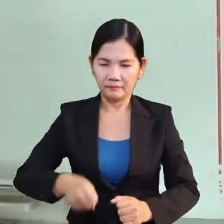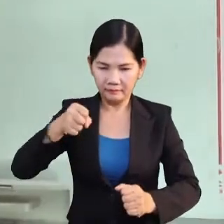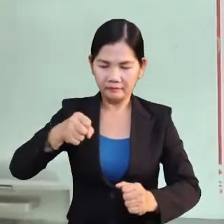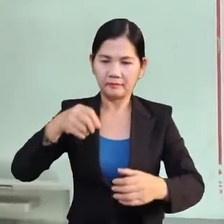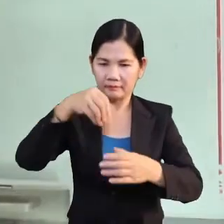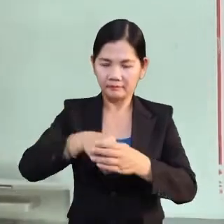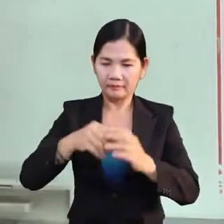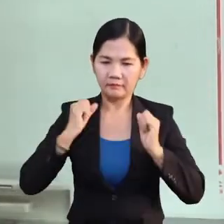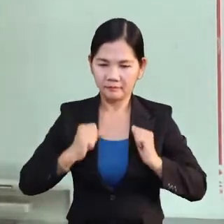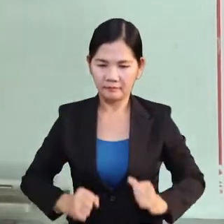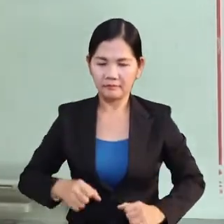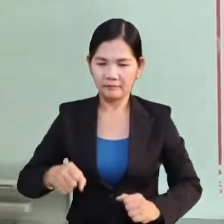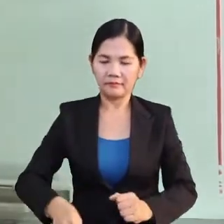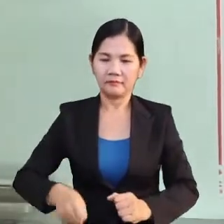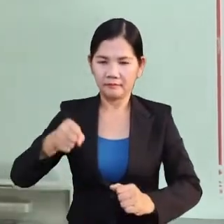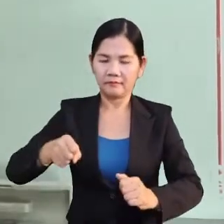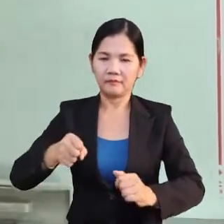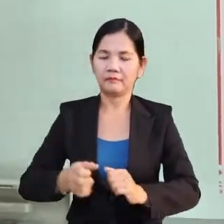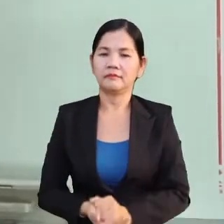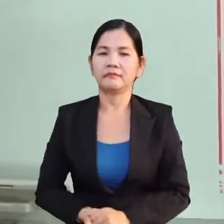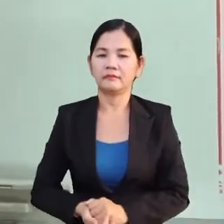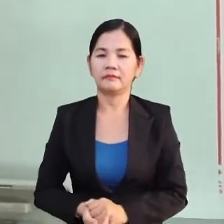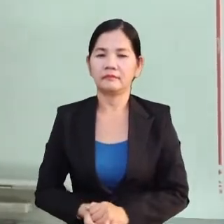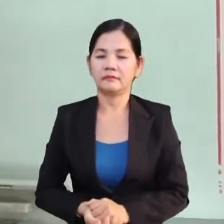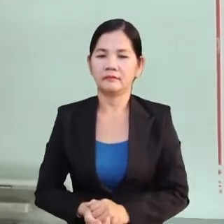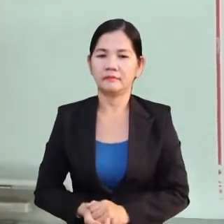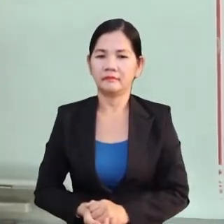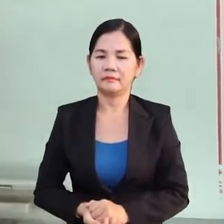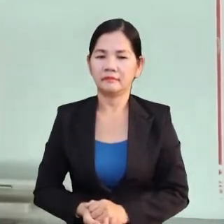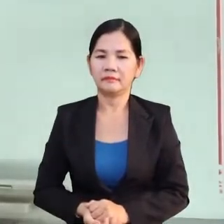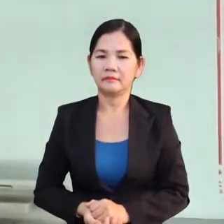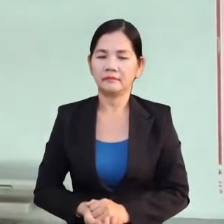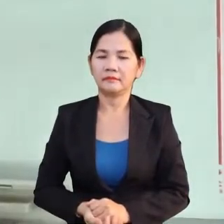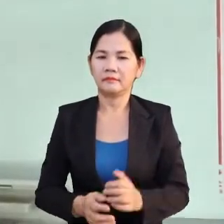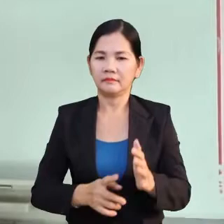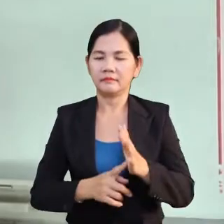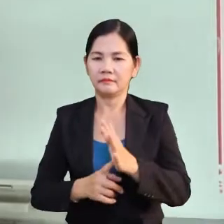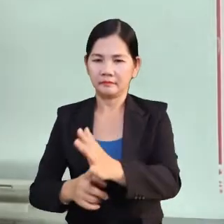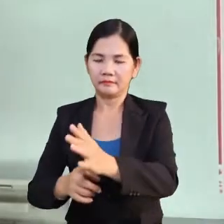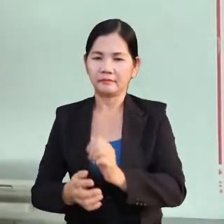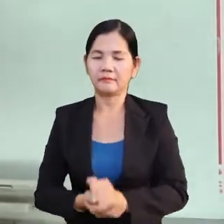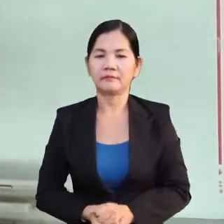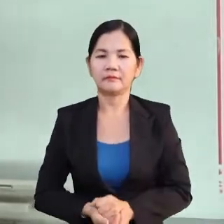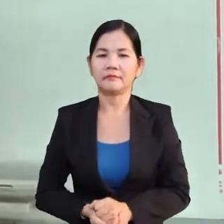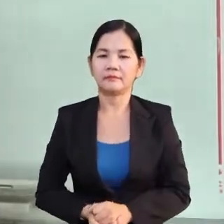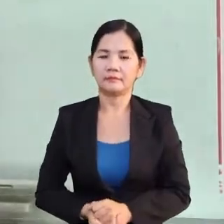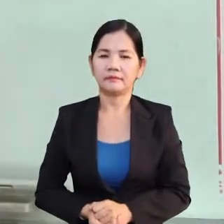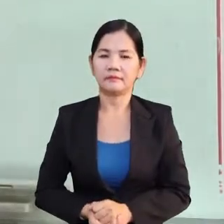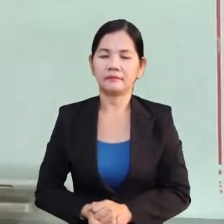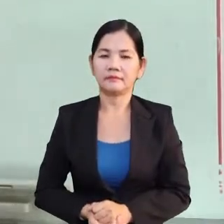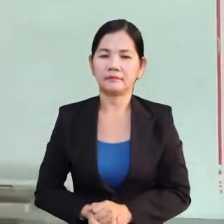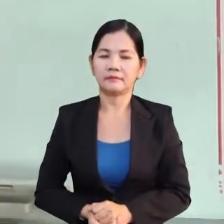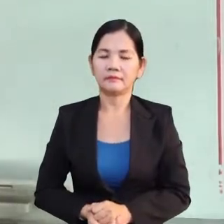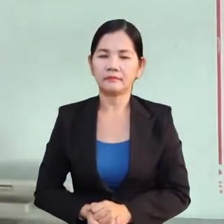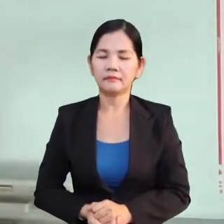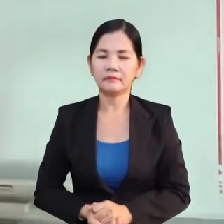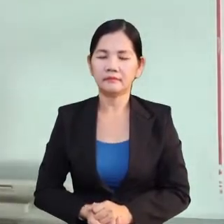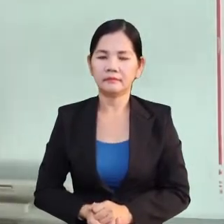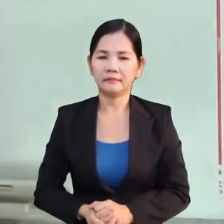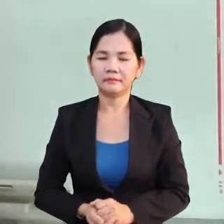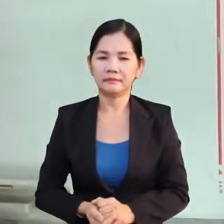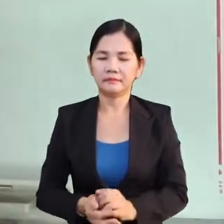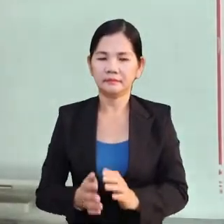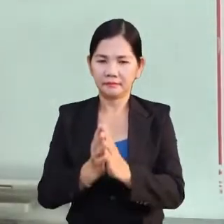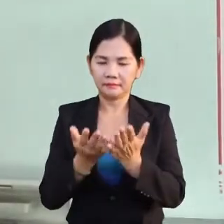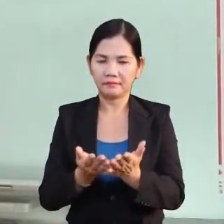ក្នុងកាតាបរបស់កូនកូនរូបកាតាបដូចអ្នកគ្រូធ្វើបង្ហាញមកចាអញ្ចឹងកូនយកវាទៅ